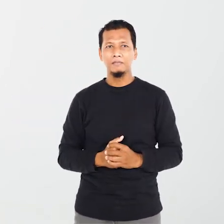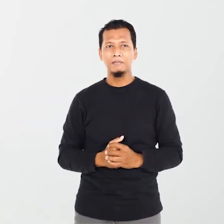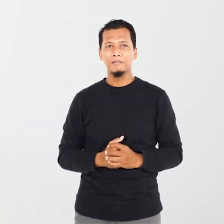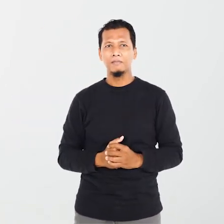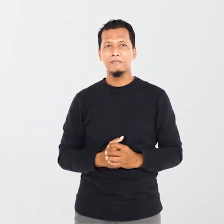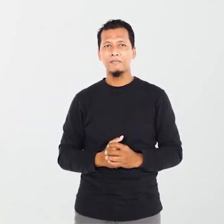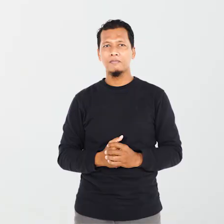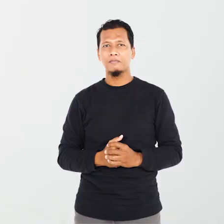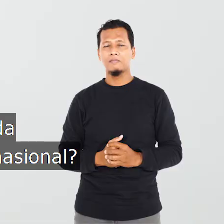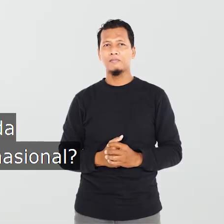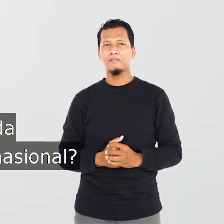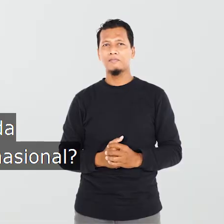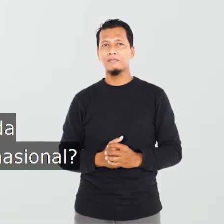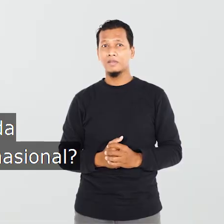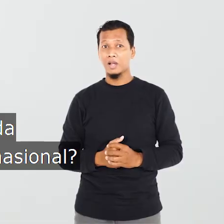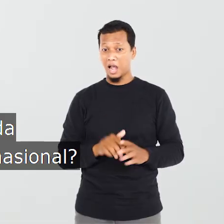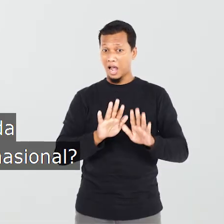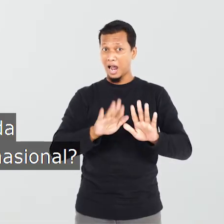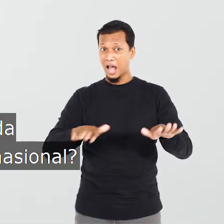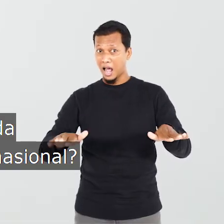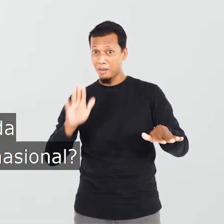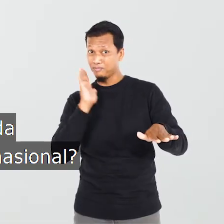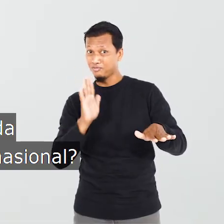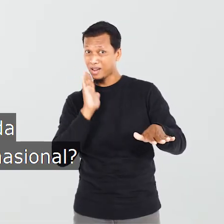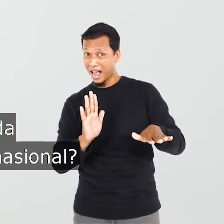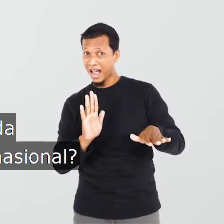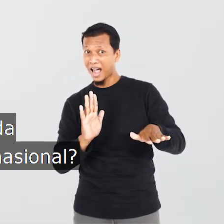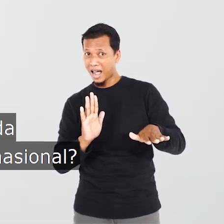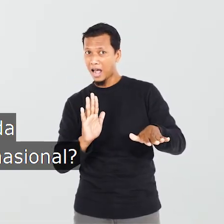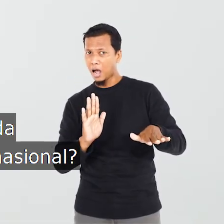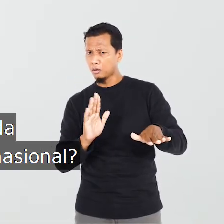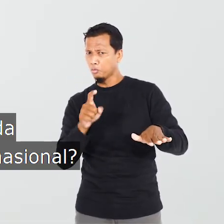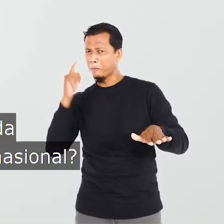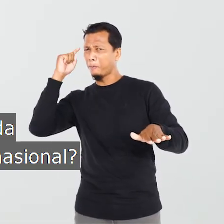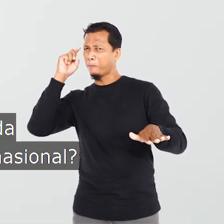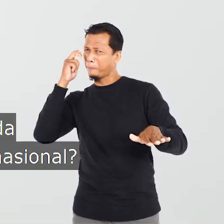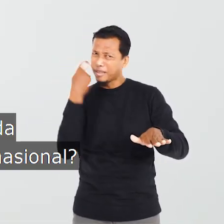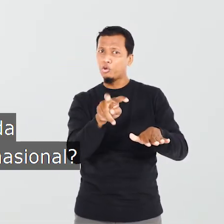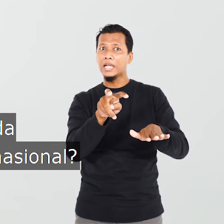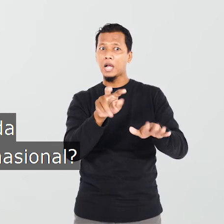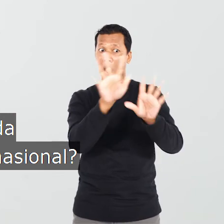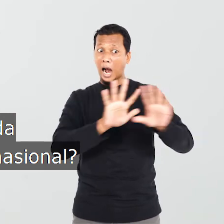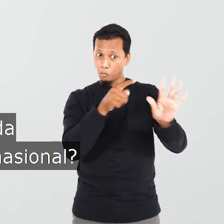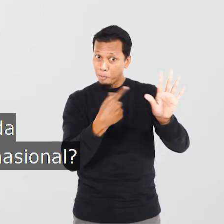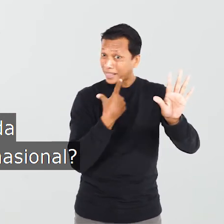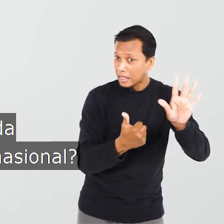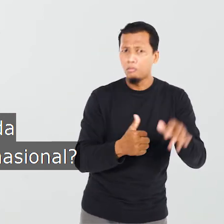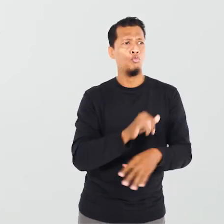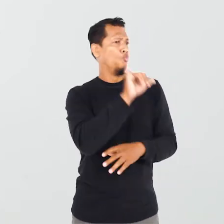untuk kehidupan manusia. Penting nggak sih buat anak Indonesia, anak muda khususnya, untuk peduli sama yang namanya kelestarian